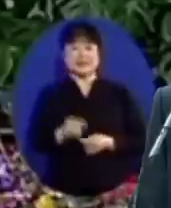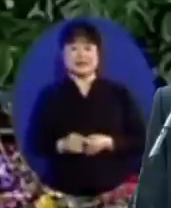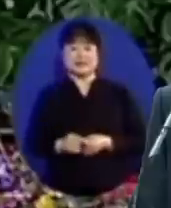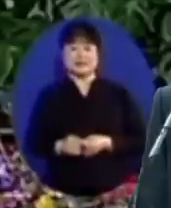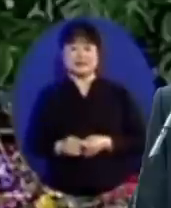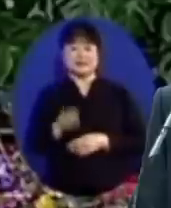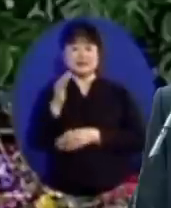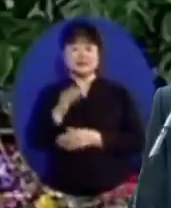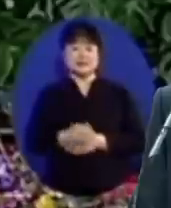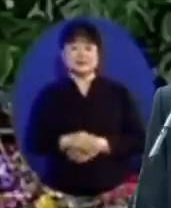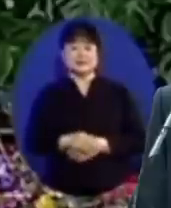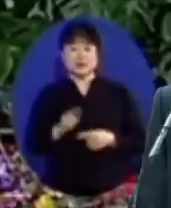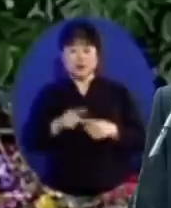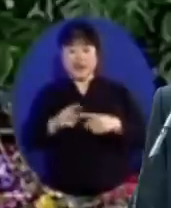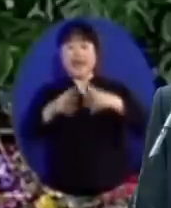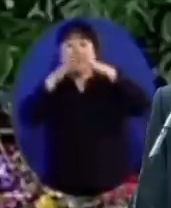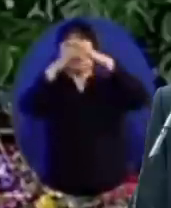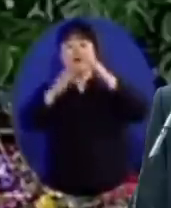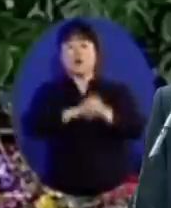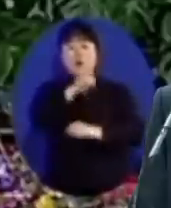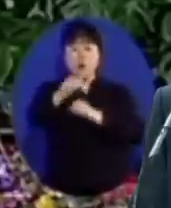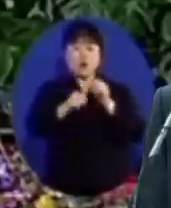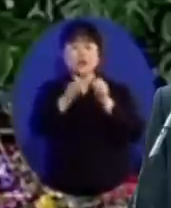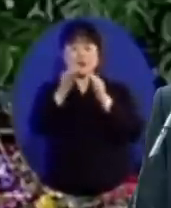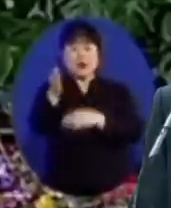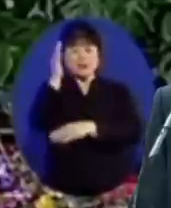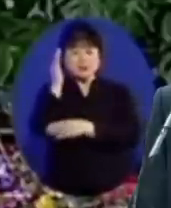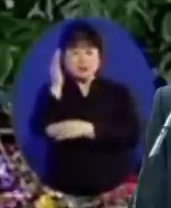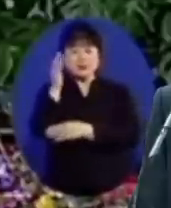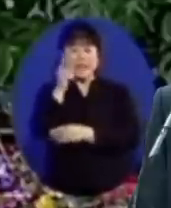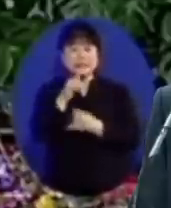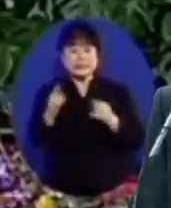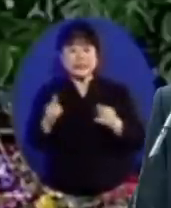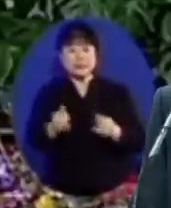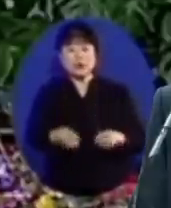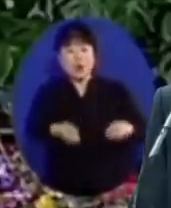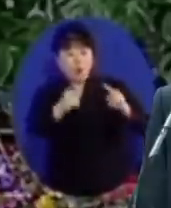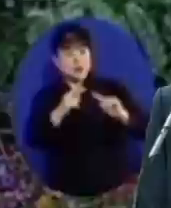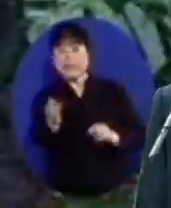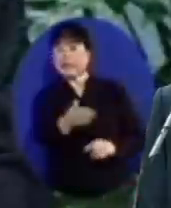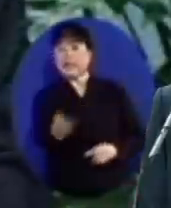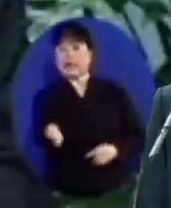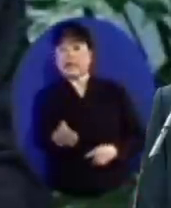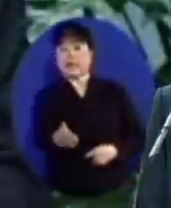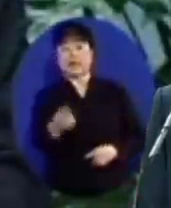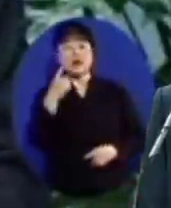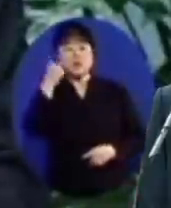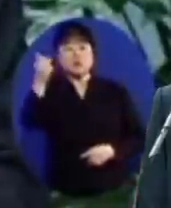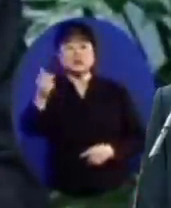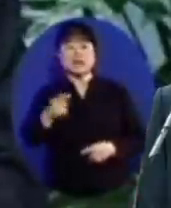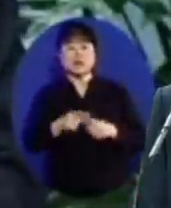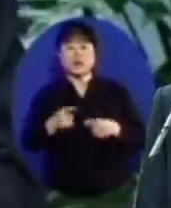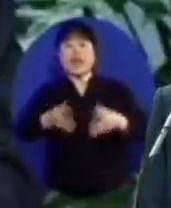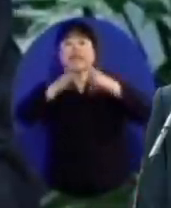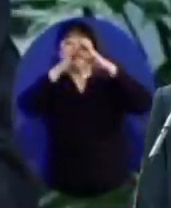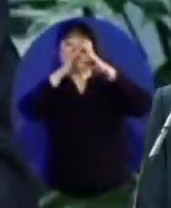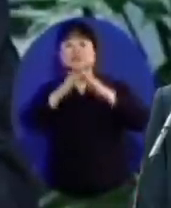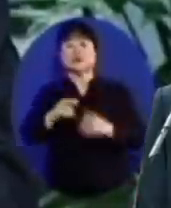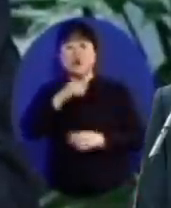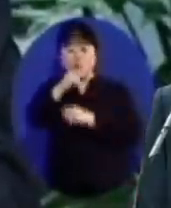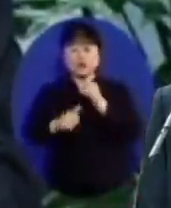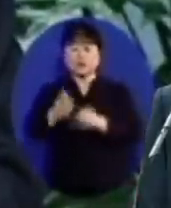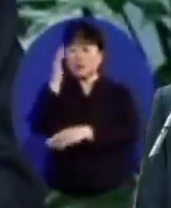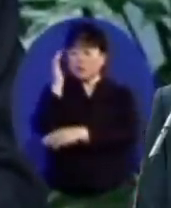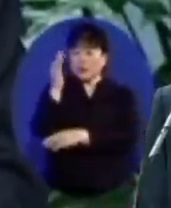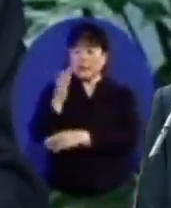되어서 교회를 개척하니 5년 동안 설교했으나 한 사람도 안 나왔습니다. 목사가 교회를 개척해서 5년 동안